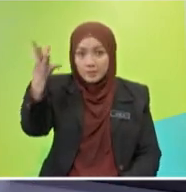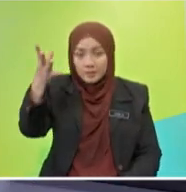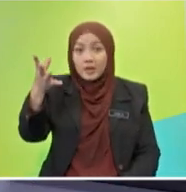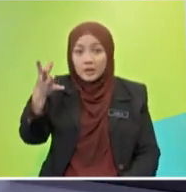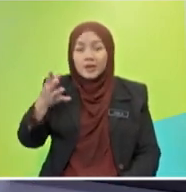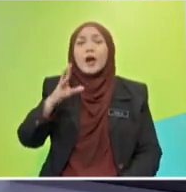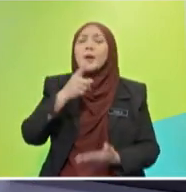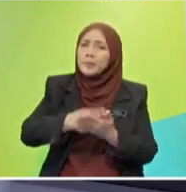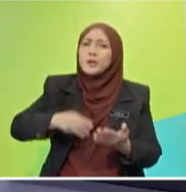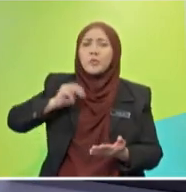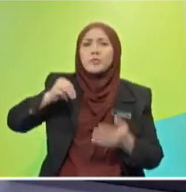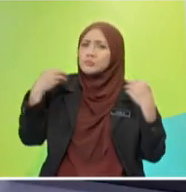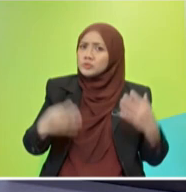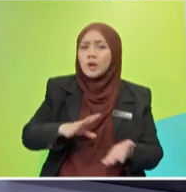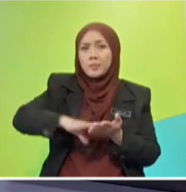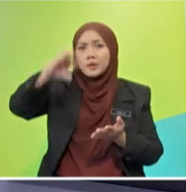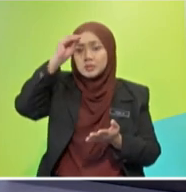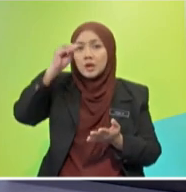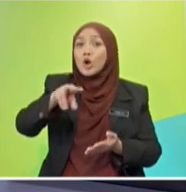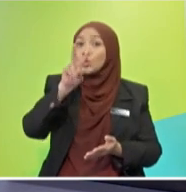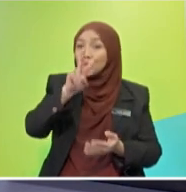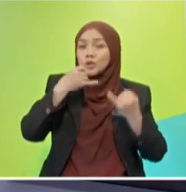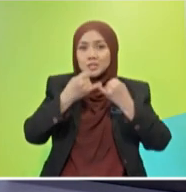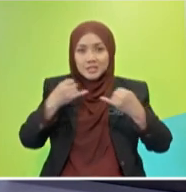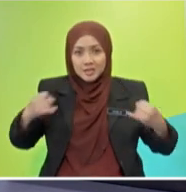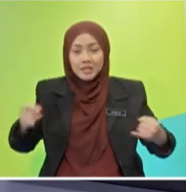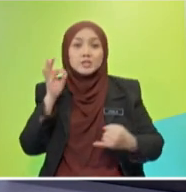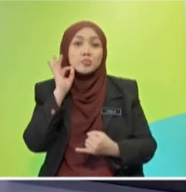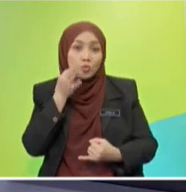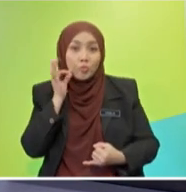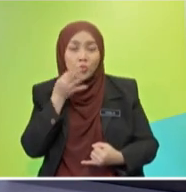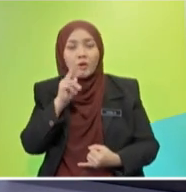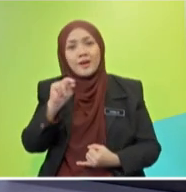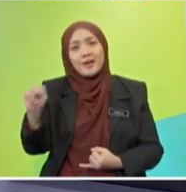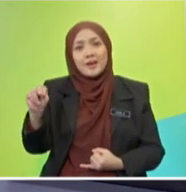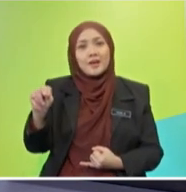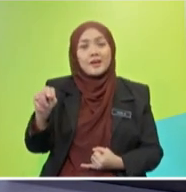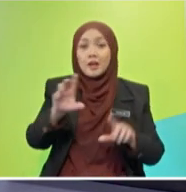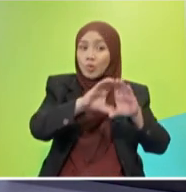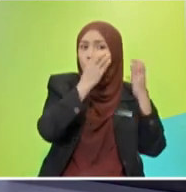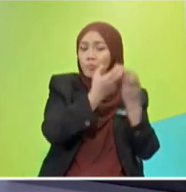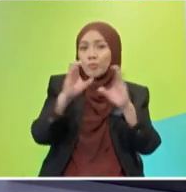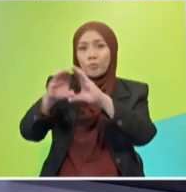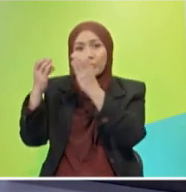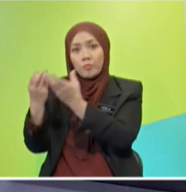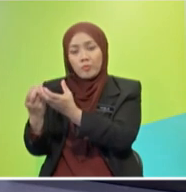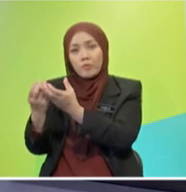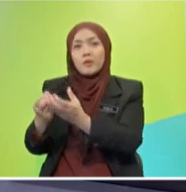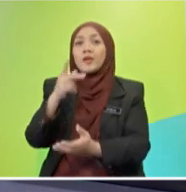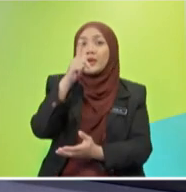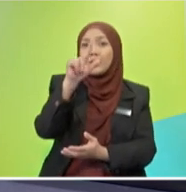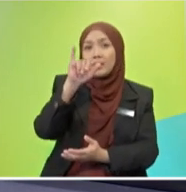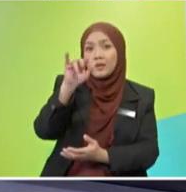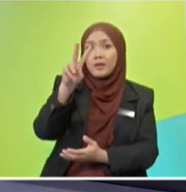belajar 2 jenis Pohan yaitu buah creambatry dengan buah bukan Prime